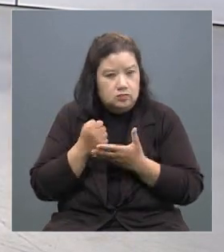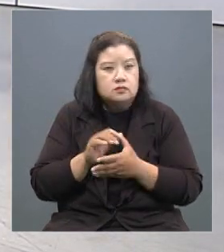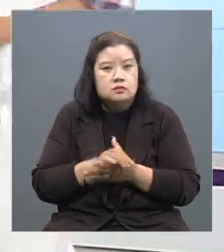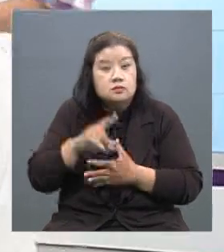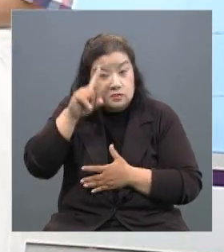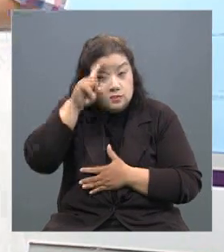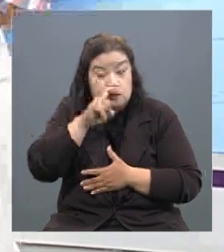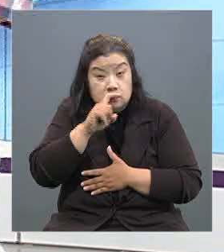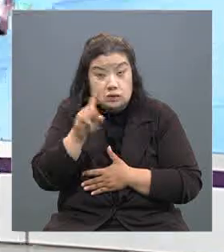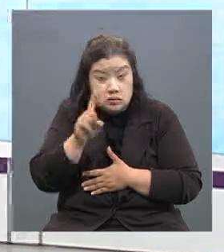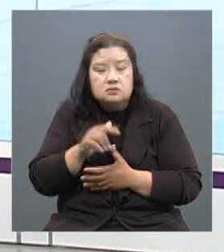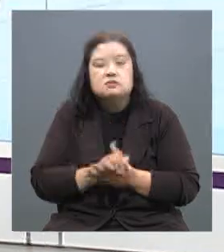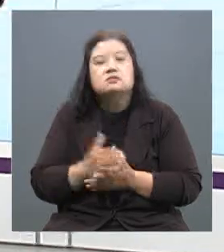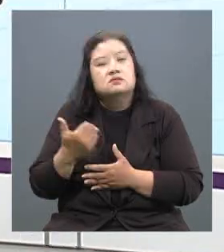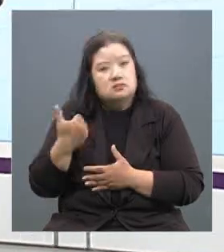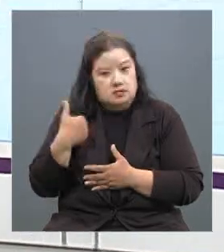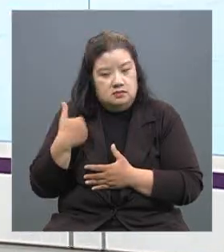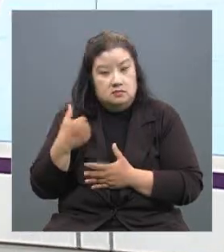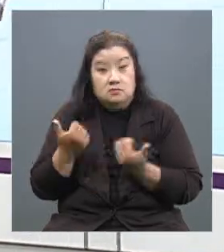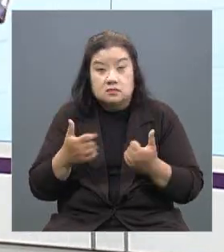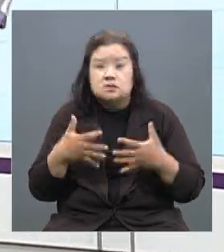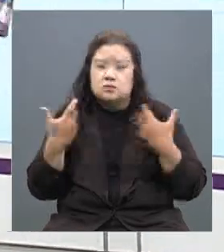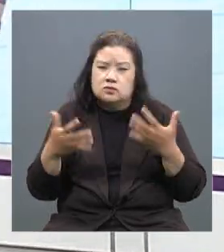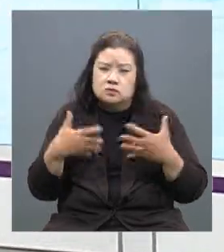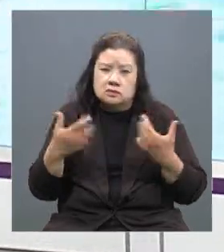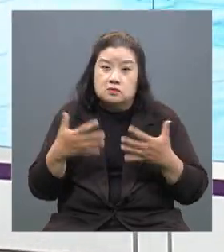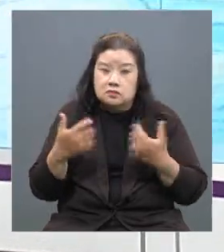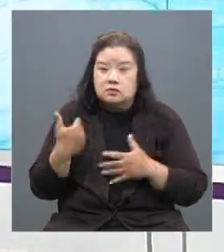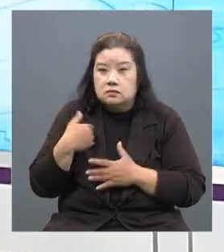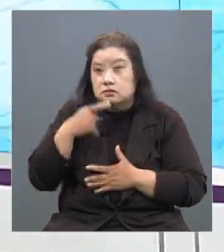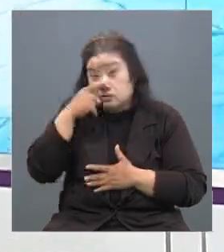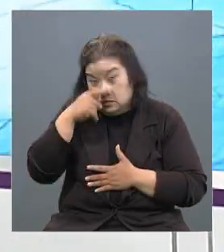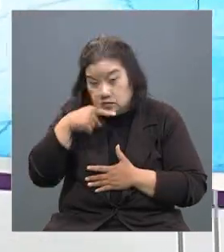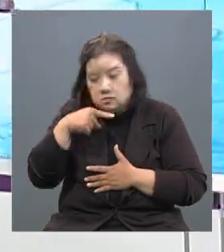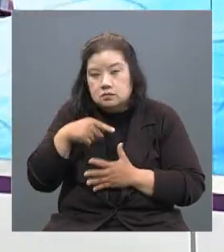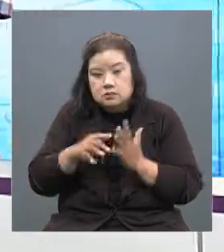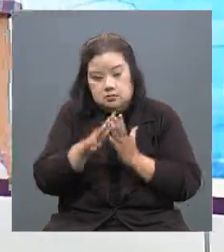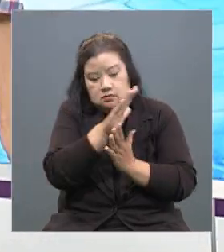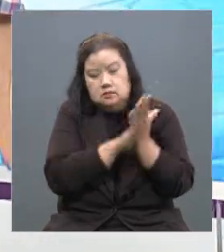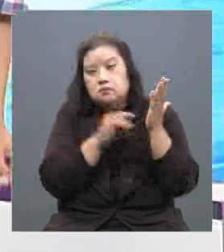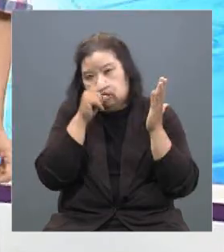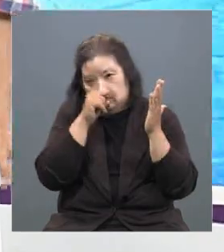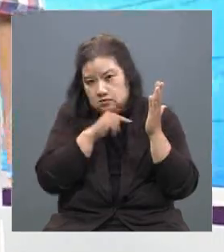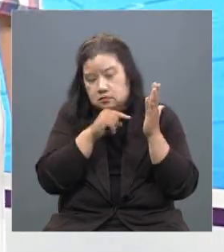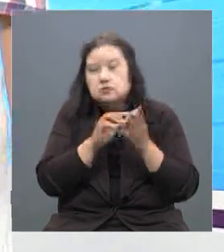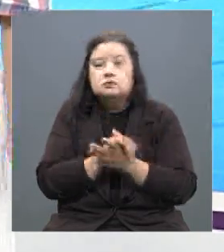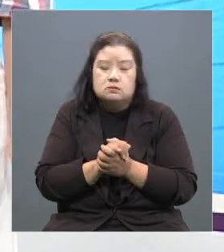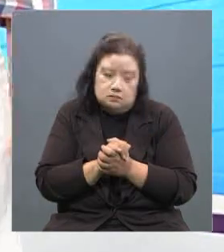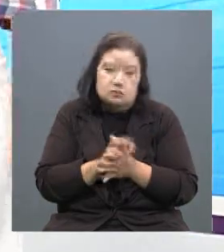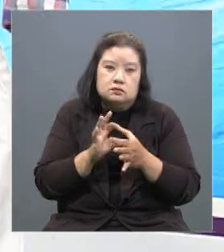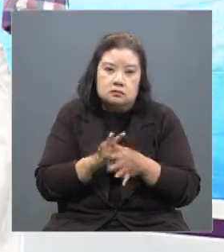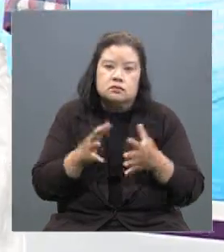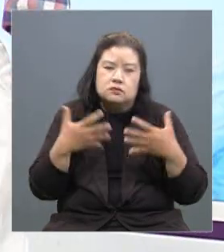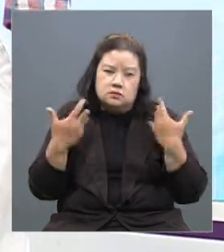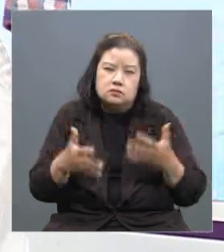าทิตย์นี้ค่ะมีความกดอากาศต่ำเนื่องจากความร้อนกลับเข้ามาปกคลุมในพื้นที่ตอนบนของประเทศไทยก็จะทำให้มีอากา